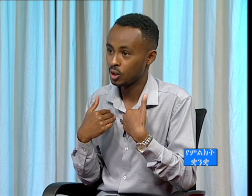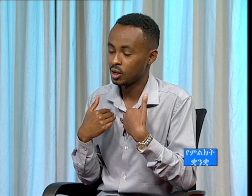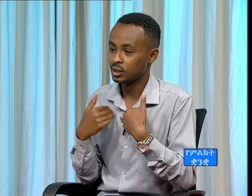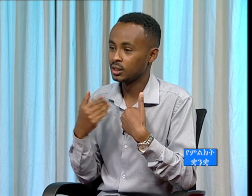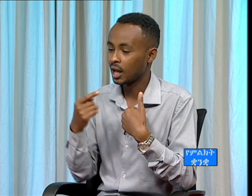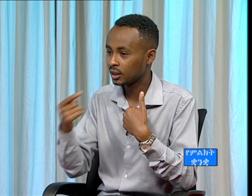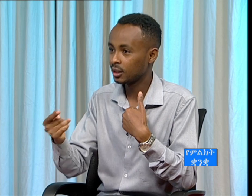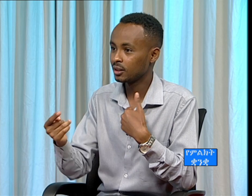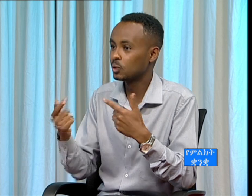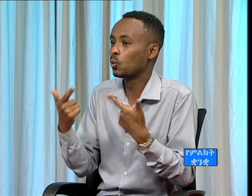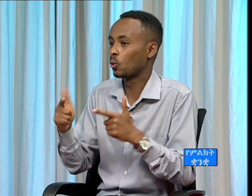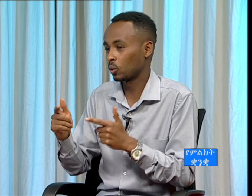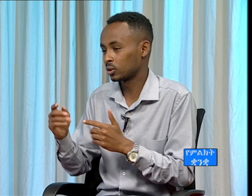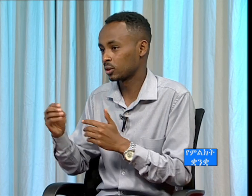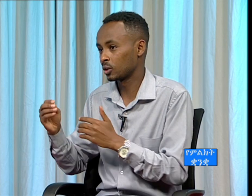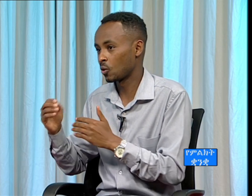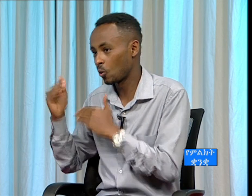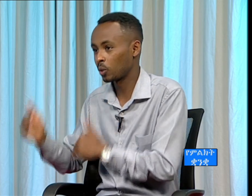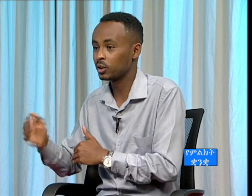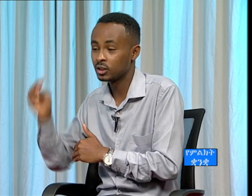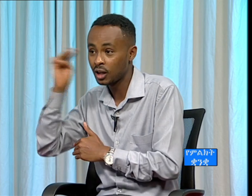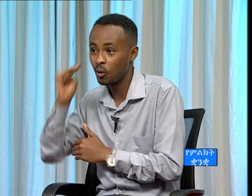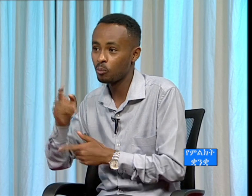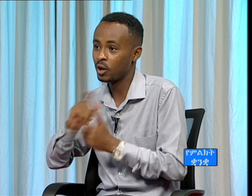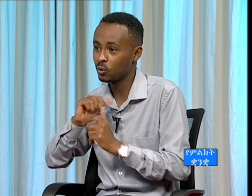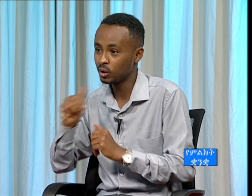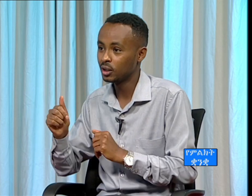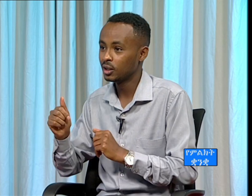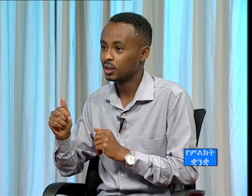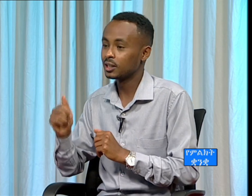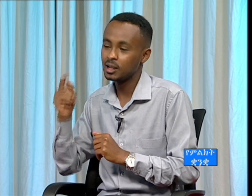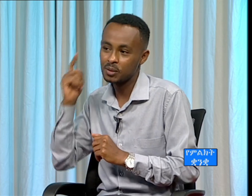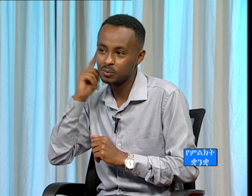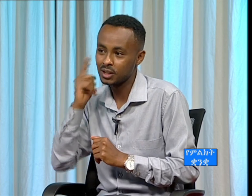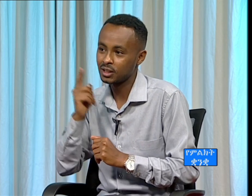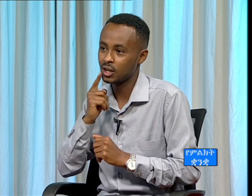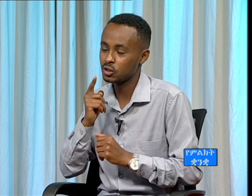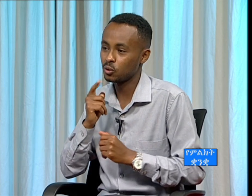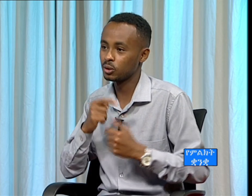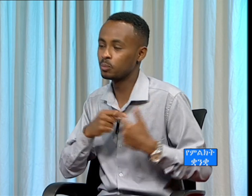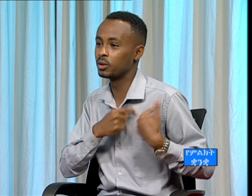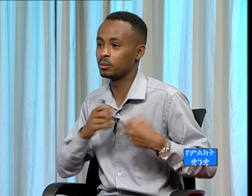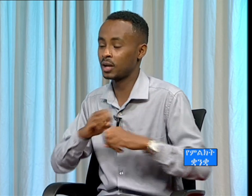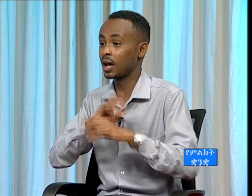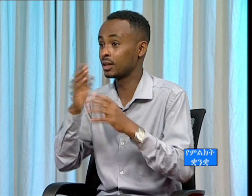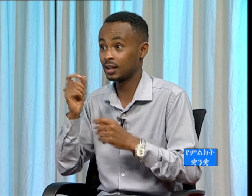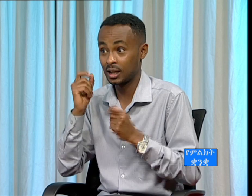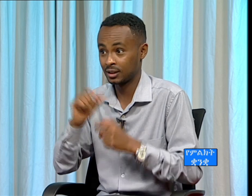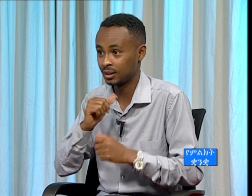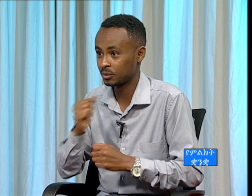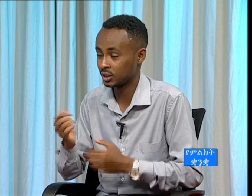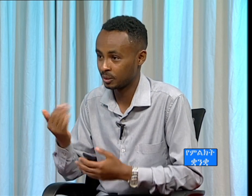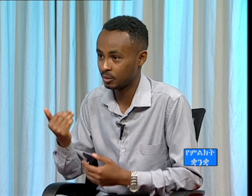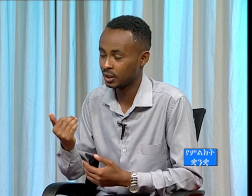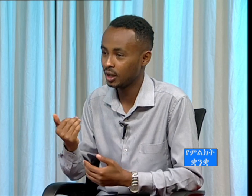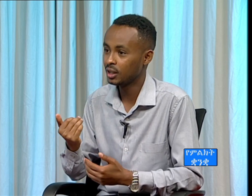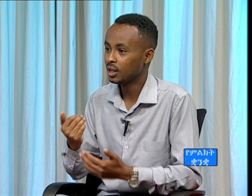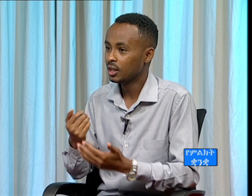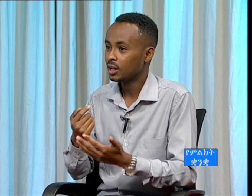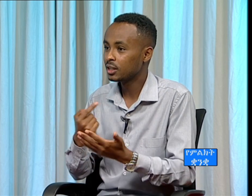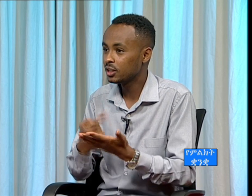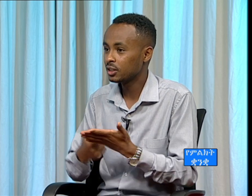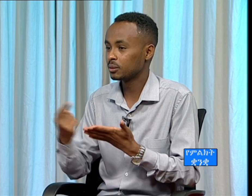አሉ። እንዳንተ እድሉ ኖሮት ከጎረቤት ጥላሁን ባይኖር ስለ መስማት ሳናቸው ልበ ብርሃንነት ላተረዳም ትችል